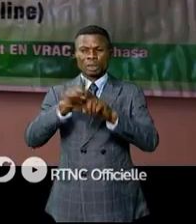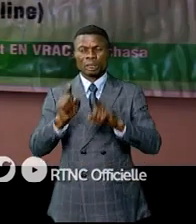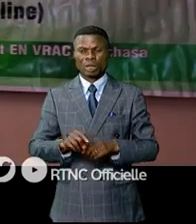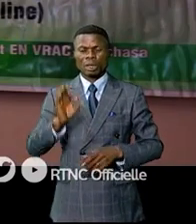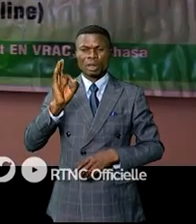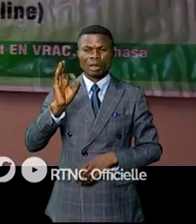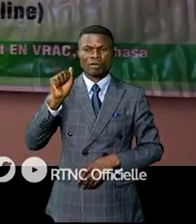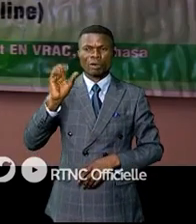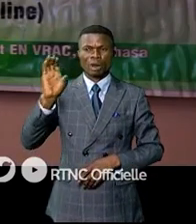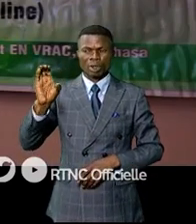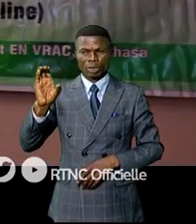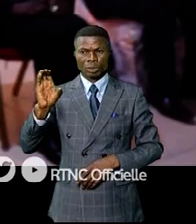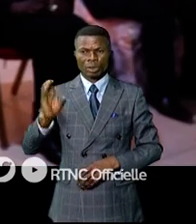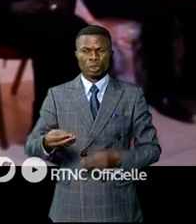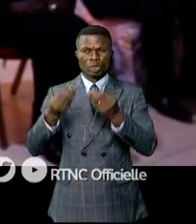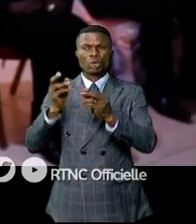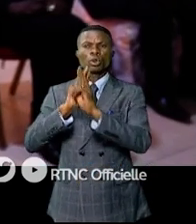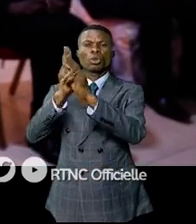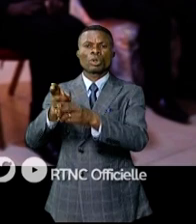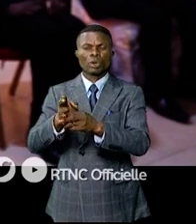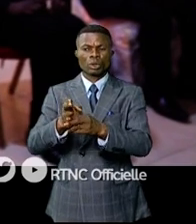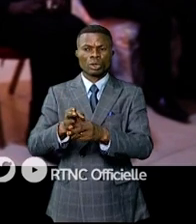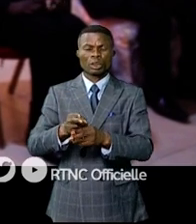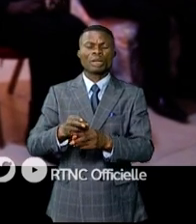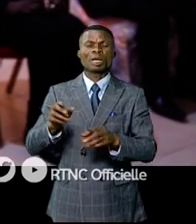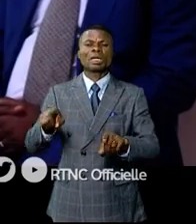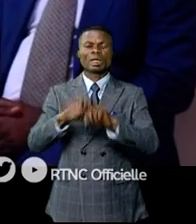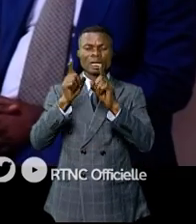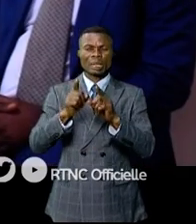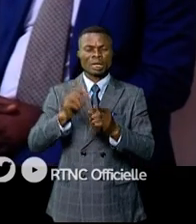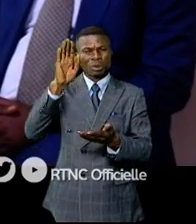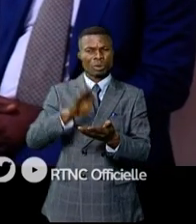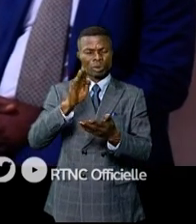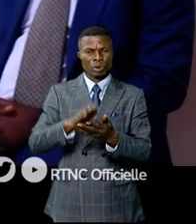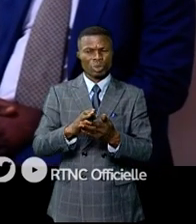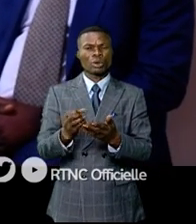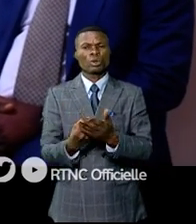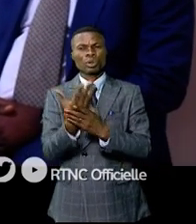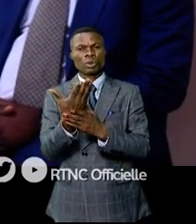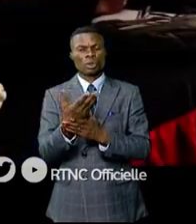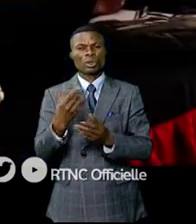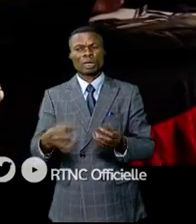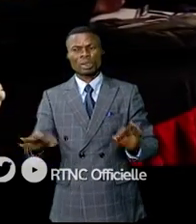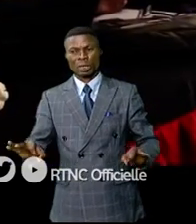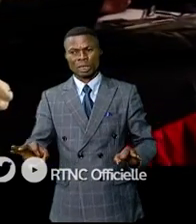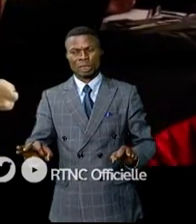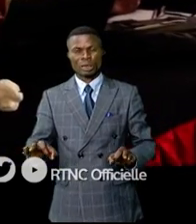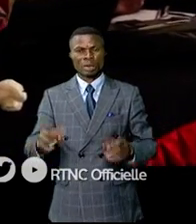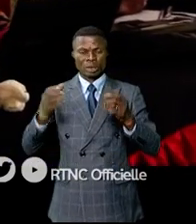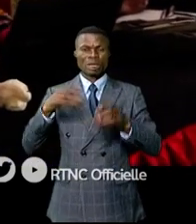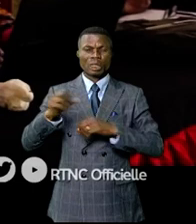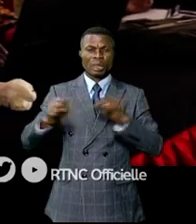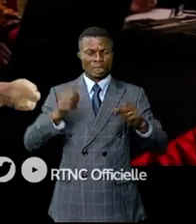FAO, apporte la réponse au déficit constaté en termes de ressources humaines qualifiées dans la